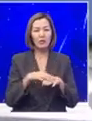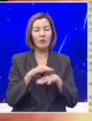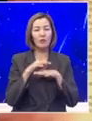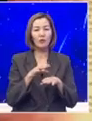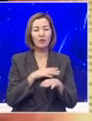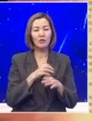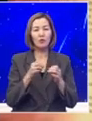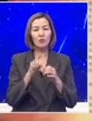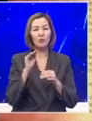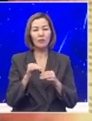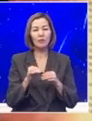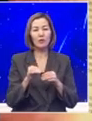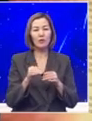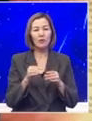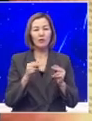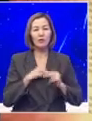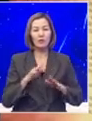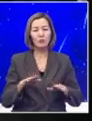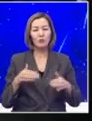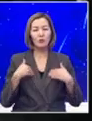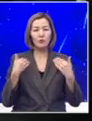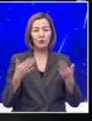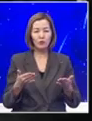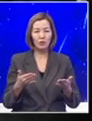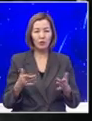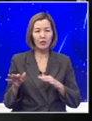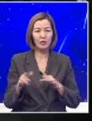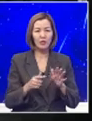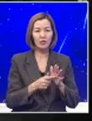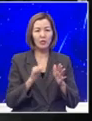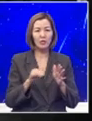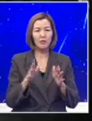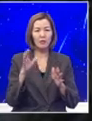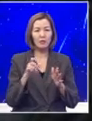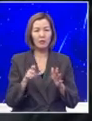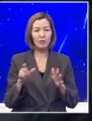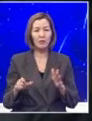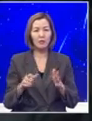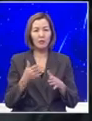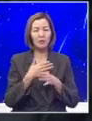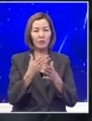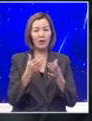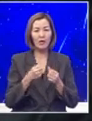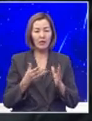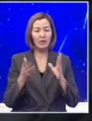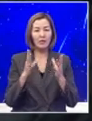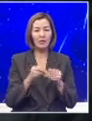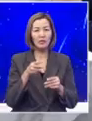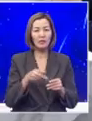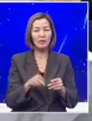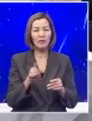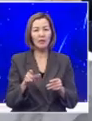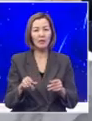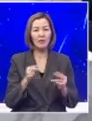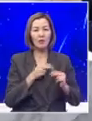өткізді. 11 мыңға жуық жұмыс орны ұсынылды. Шара барысында 7500-ге жуық адам кеңес алған. Нәтижесінде 2000-нан аса